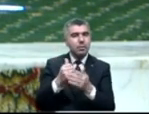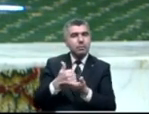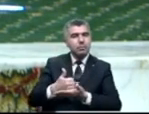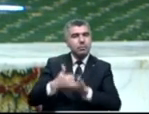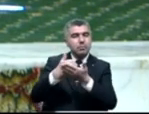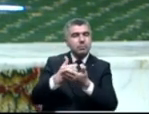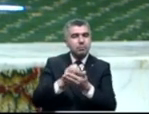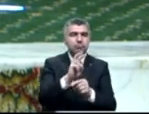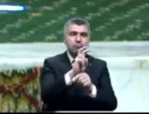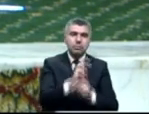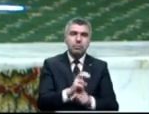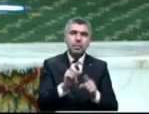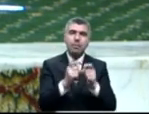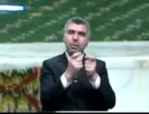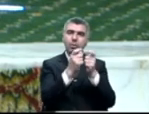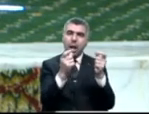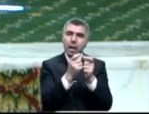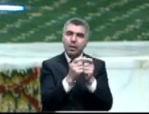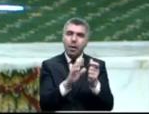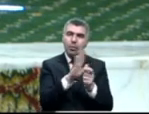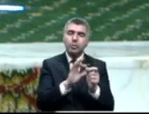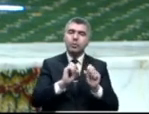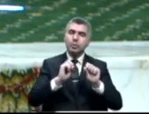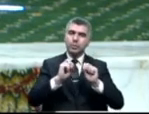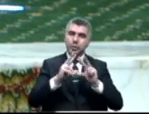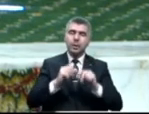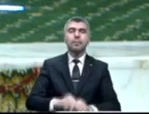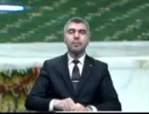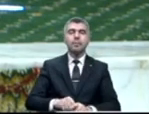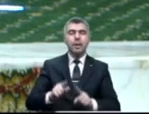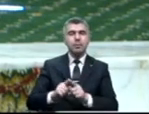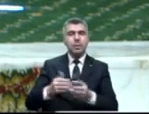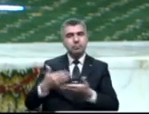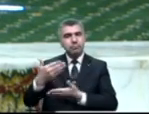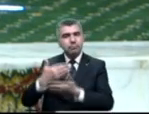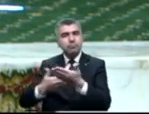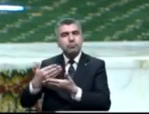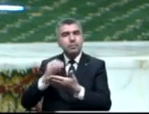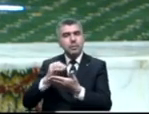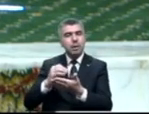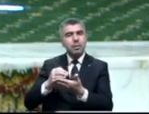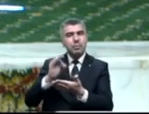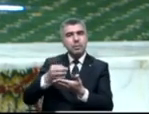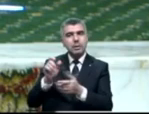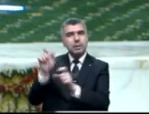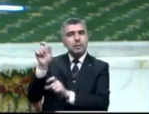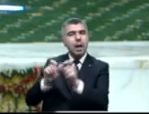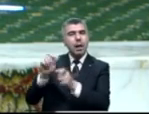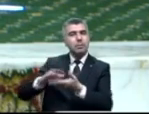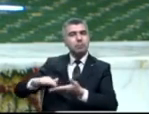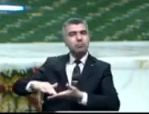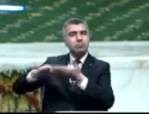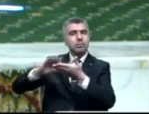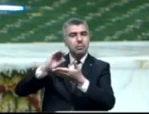التي يتوفر عليها القطاع الخاص، وذلك من اجل تطوير التنافسيه الاقتصاديه للبلاد وتحسين مستوى عيش المواطنين